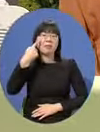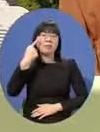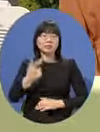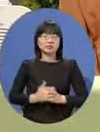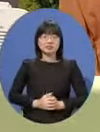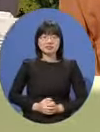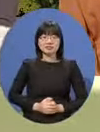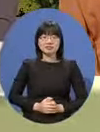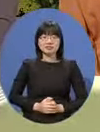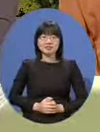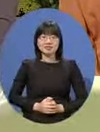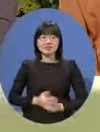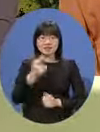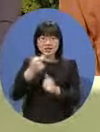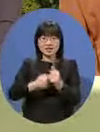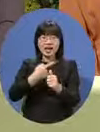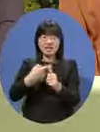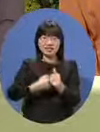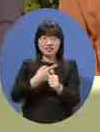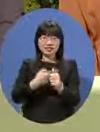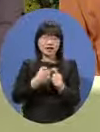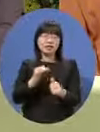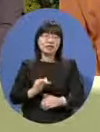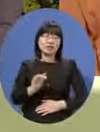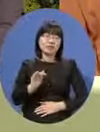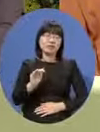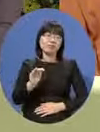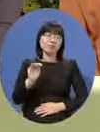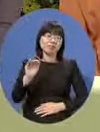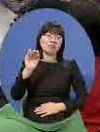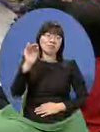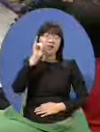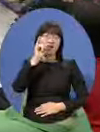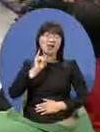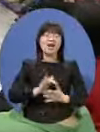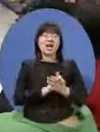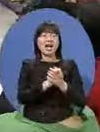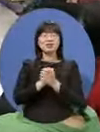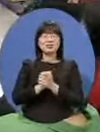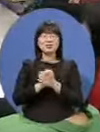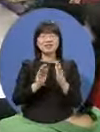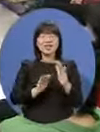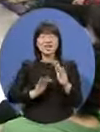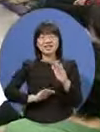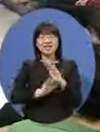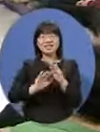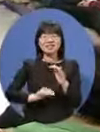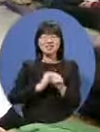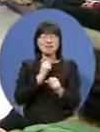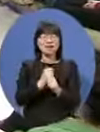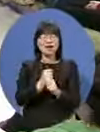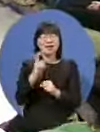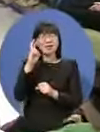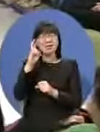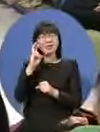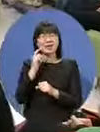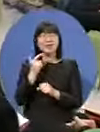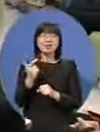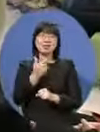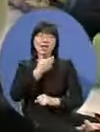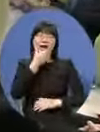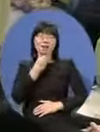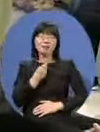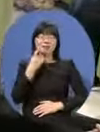돼요. 자연스럽게 난이도를 조금씩 조금씩 정말 네. 화목한 가정이 되겠네요. 너무 행복해요. 소리만